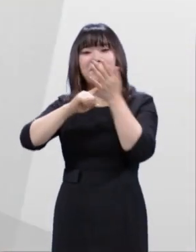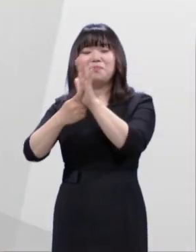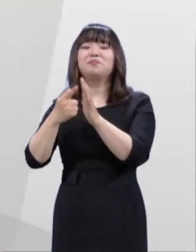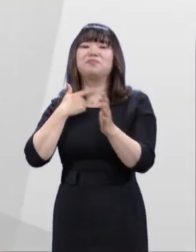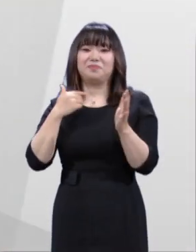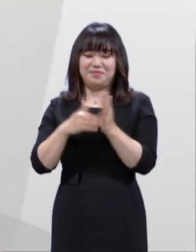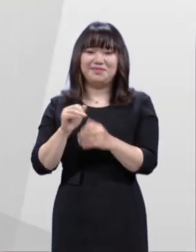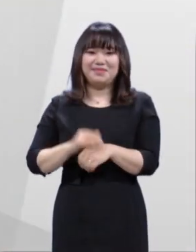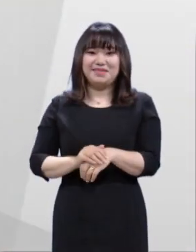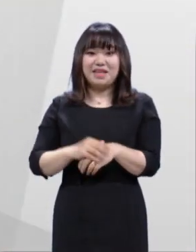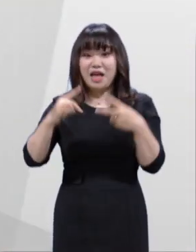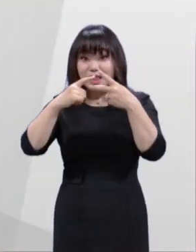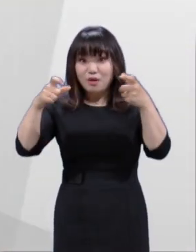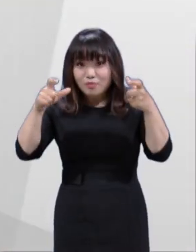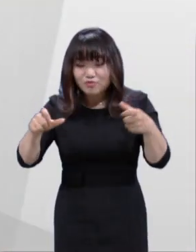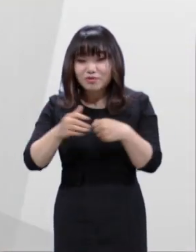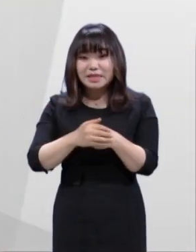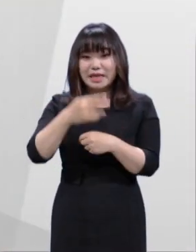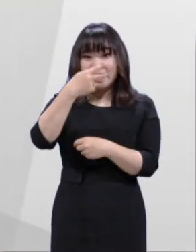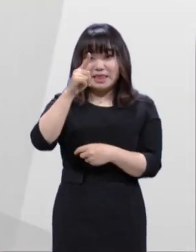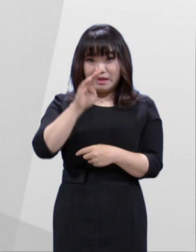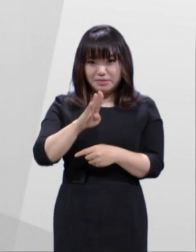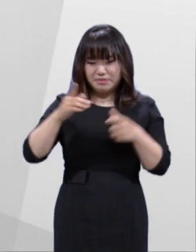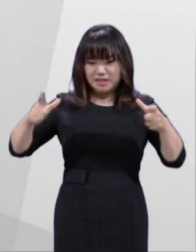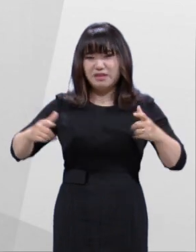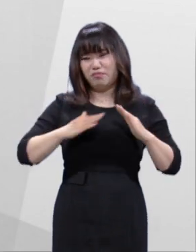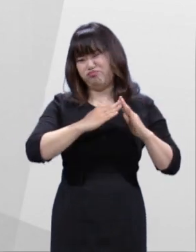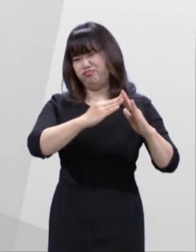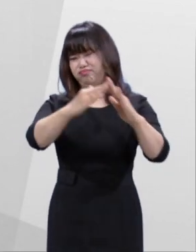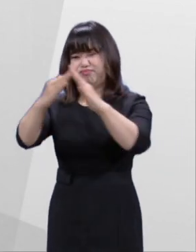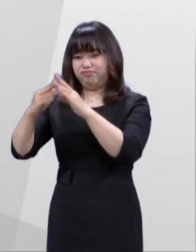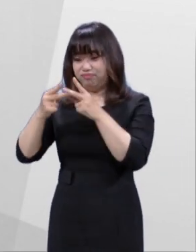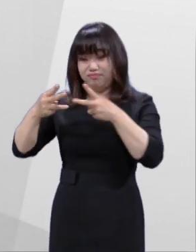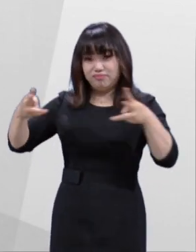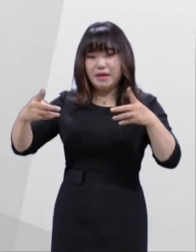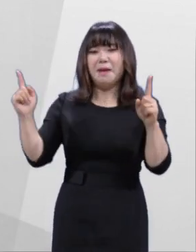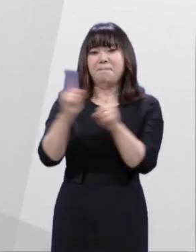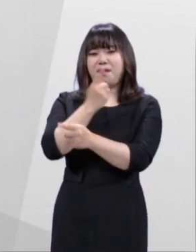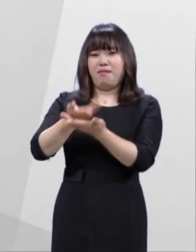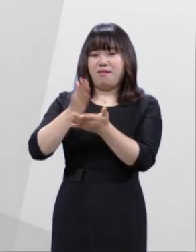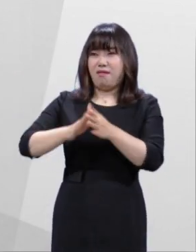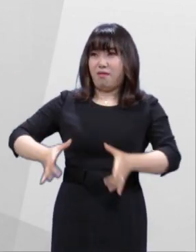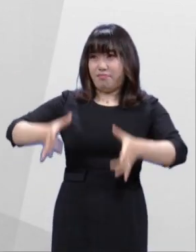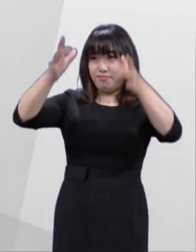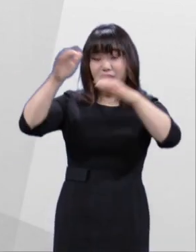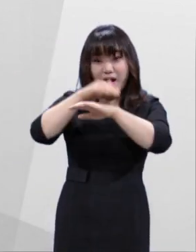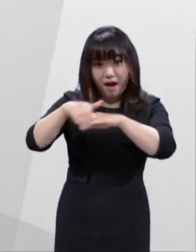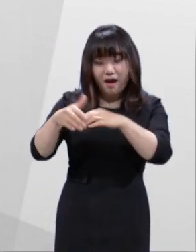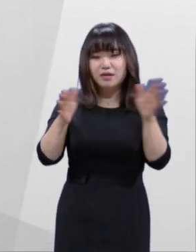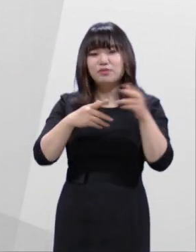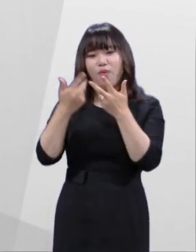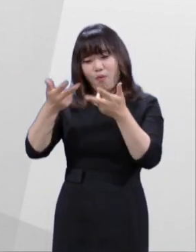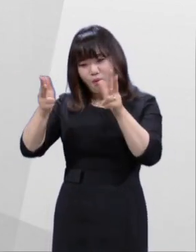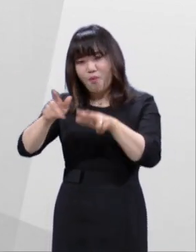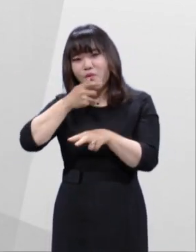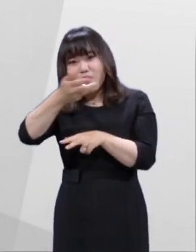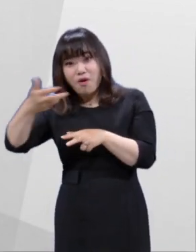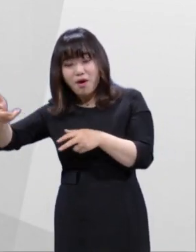동대문구 지역 공약엔 장안 답심리동 저층 주거지 모아타운 추진과 정릉천 수변 문화공간